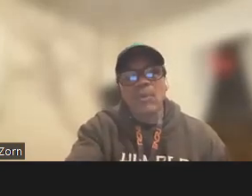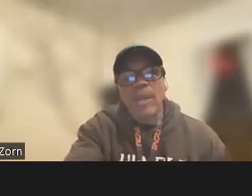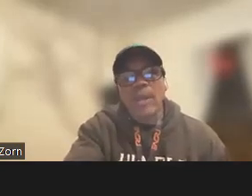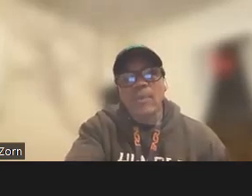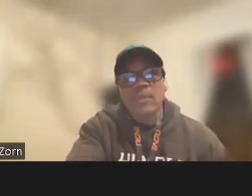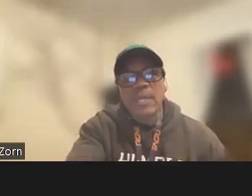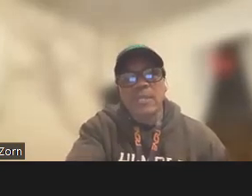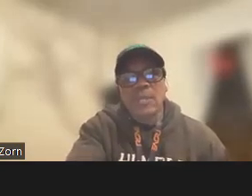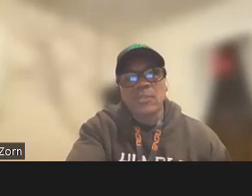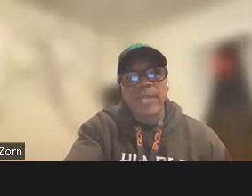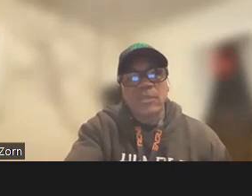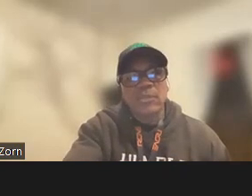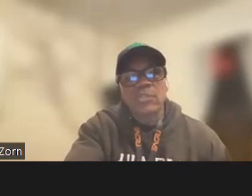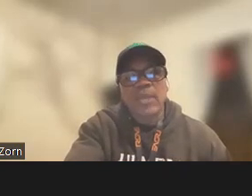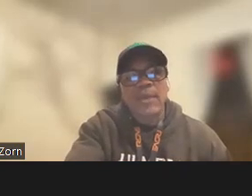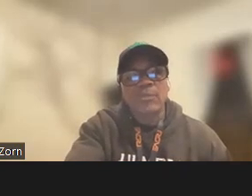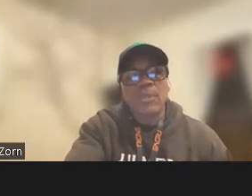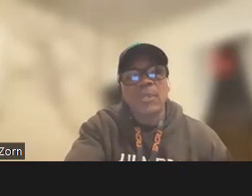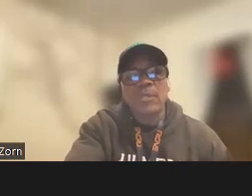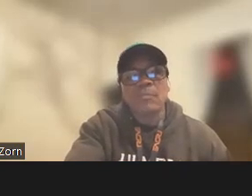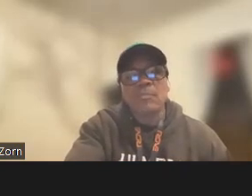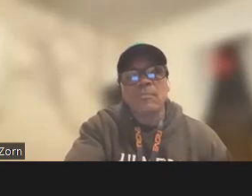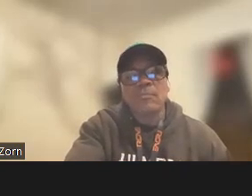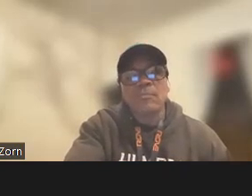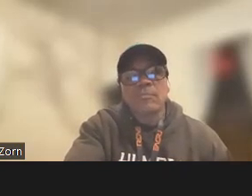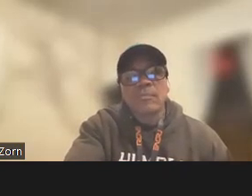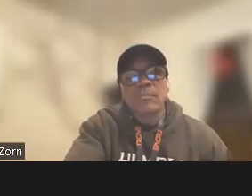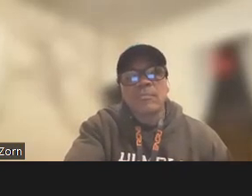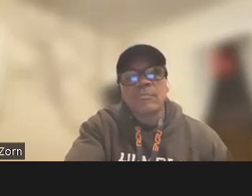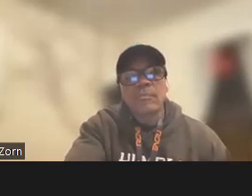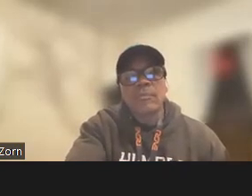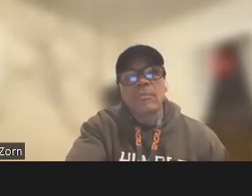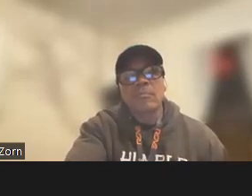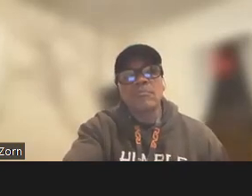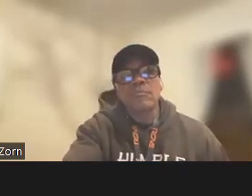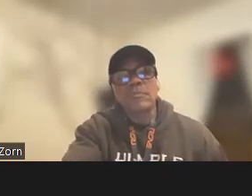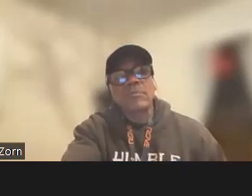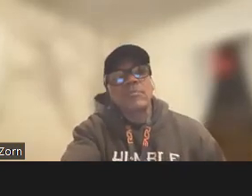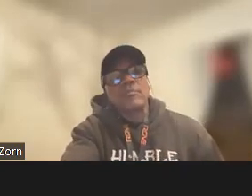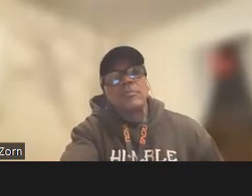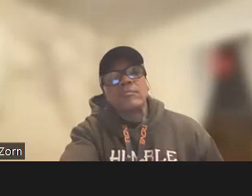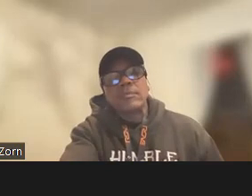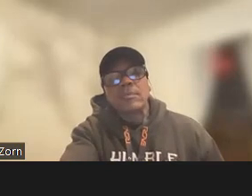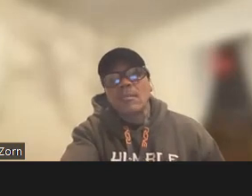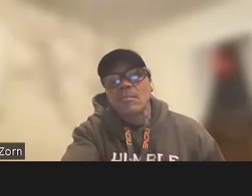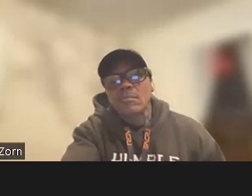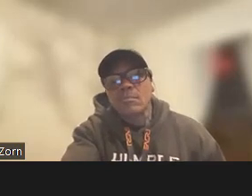that vous. requirement, and it's also, that'll À show some 100%, nous accountability. supposons faire demande ça.